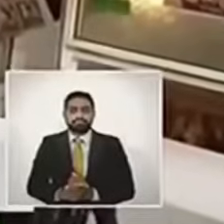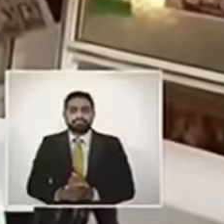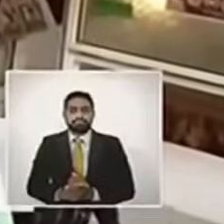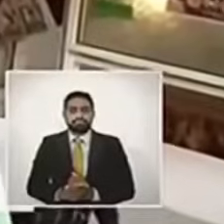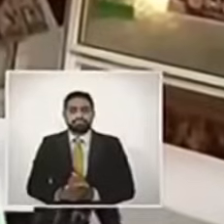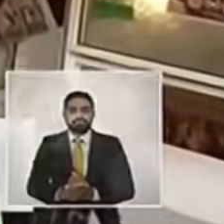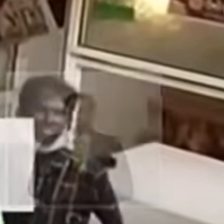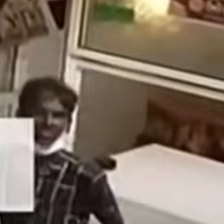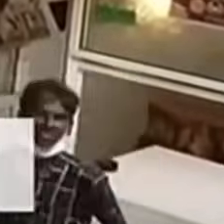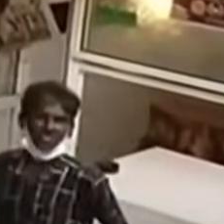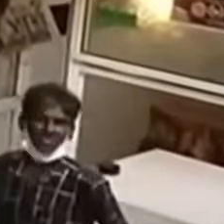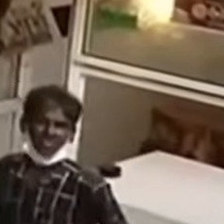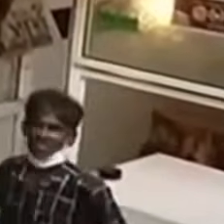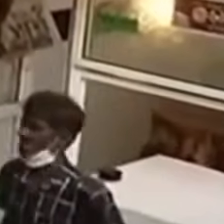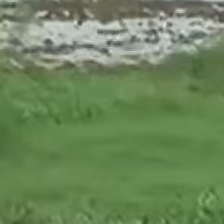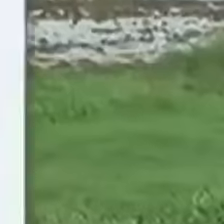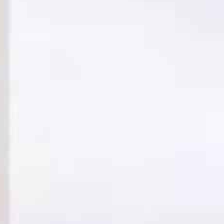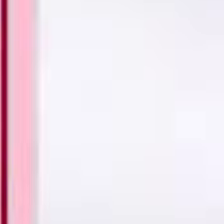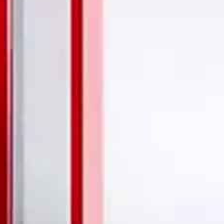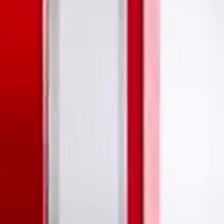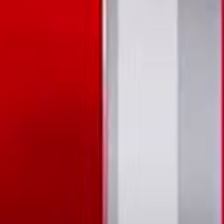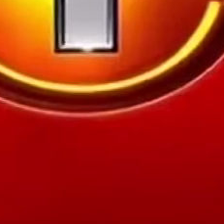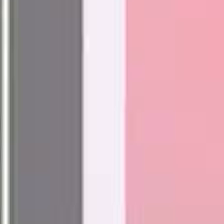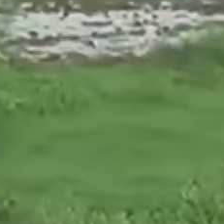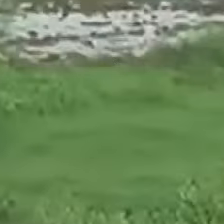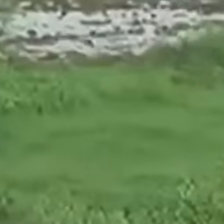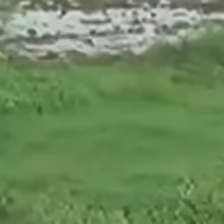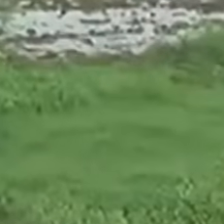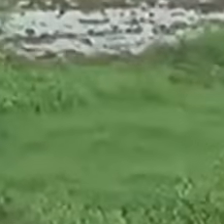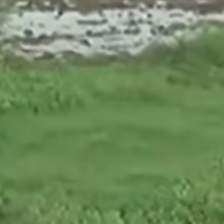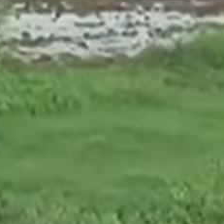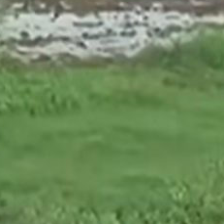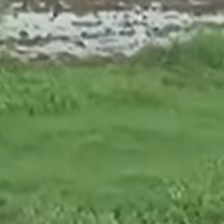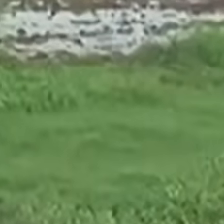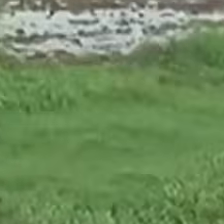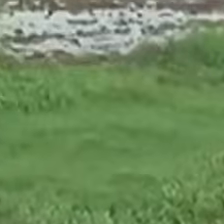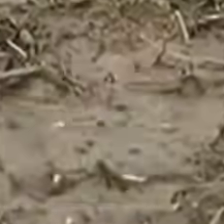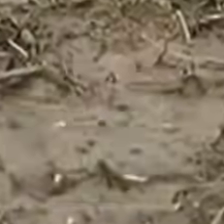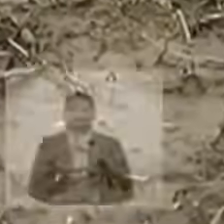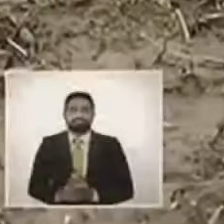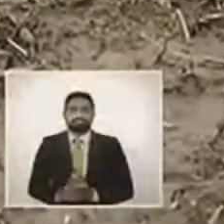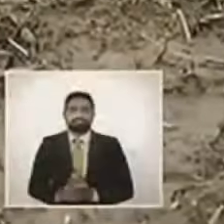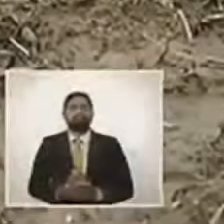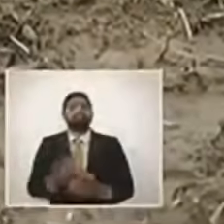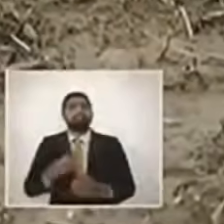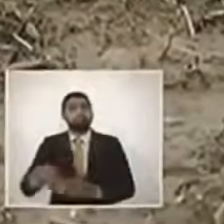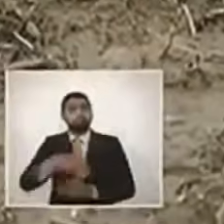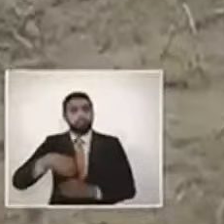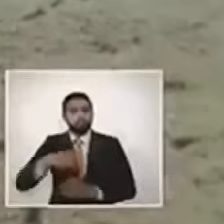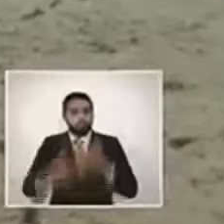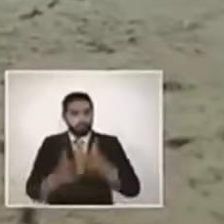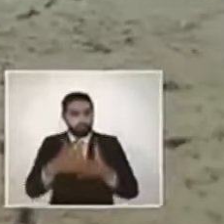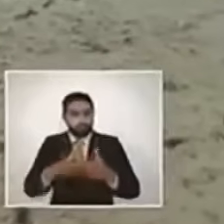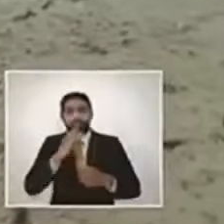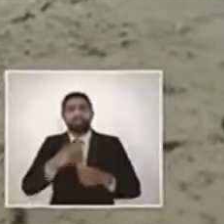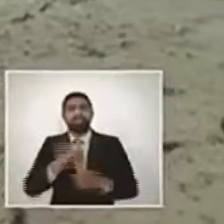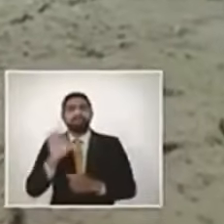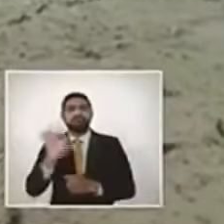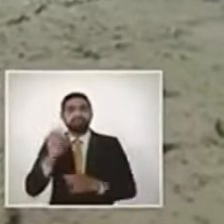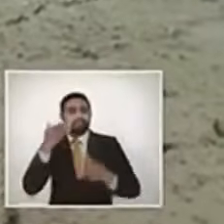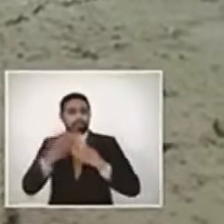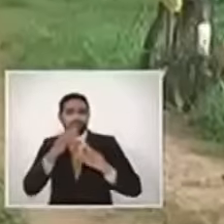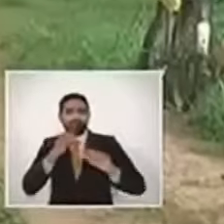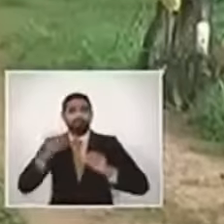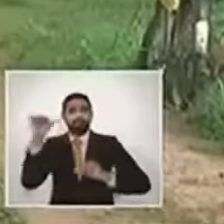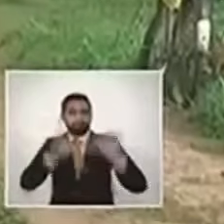වගේ ආණ්ඩුවක් අපි දැක්කම නෑ. The fertilizer and the chemical pesticides issue has not been solved as of yet.